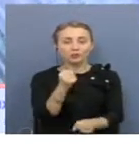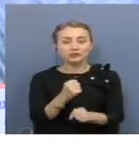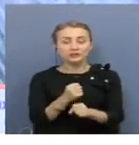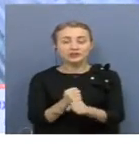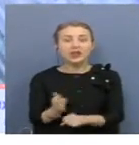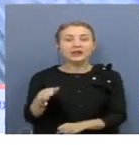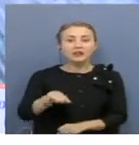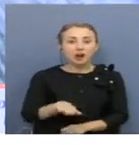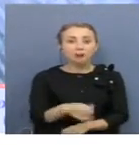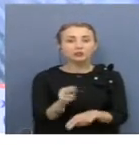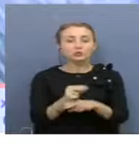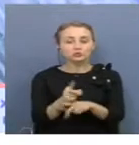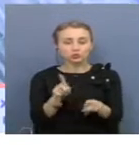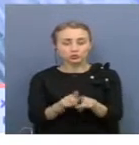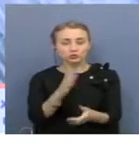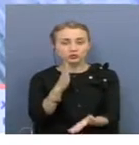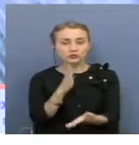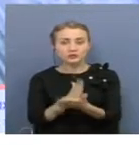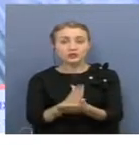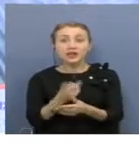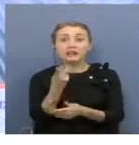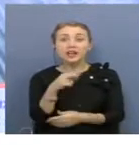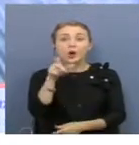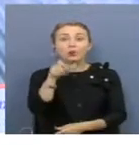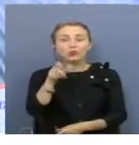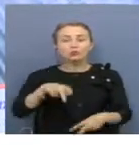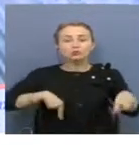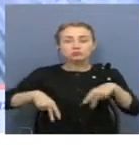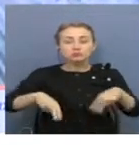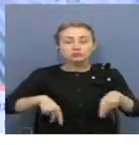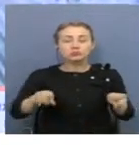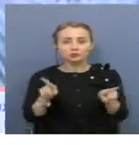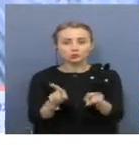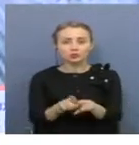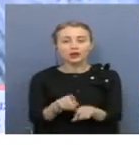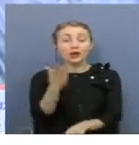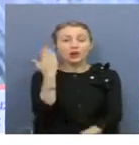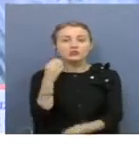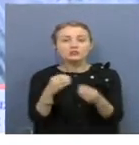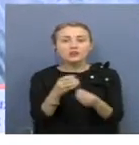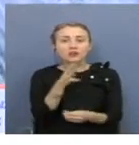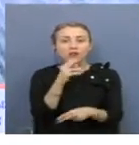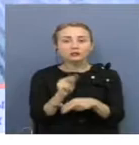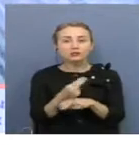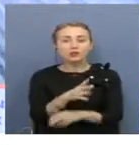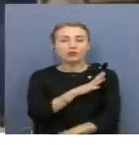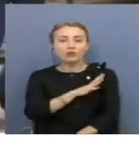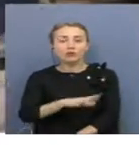жобадағы жұмыстар соңғы 10 жыл ішінде жүргізілмеген болатын. Бұл ұлт көшбасшысының сындарлы саясатының нәтижесі деп